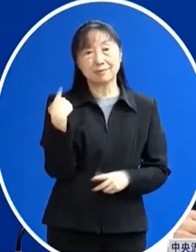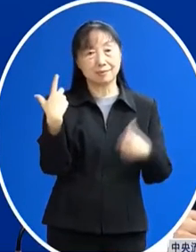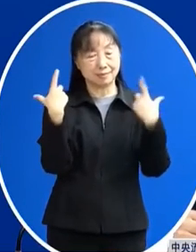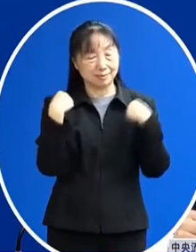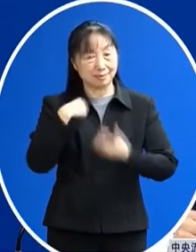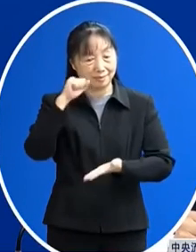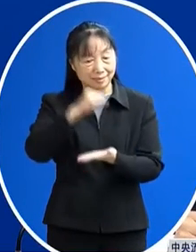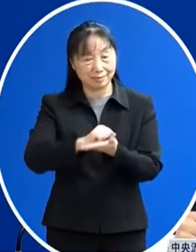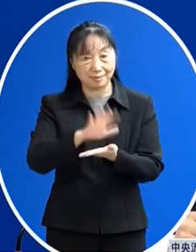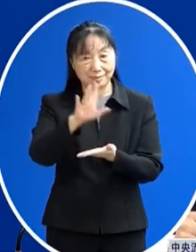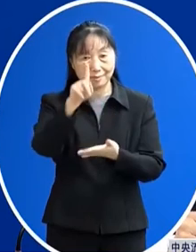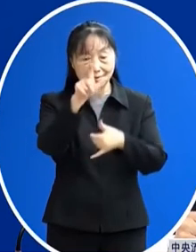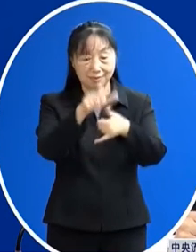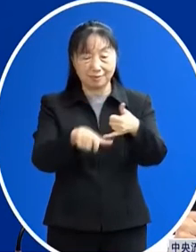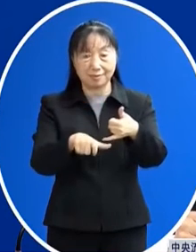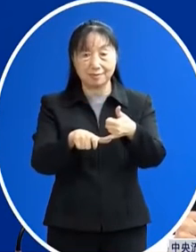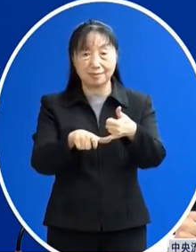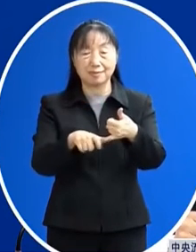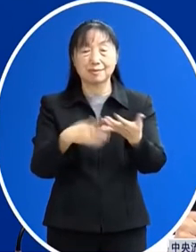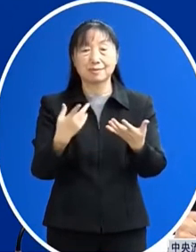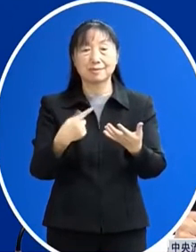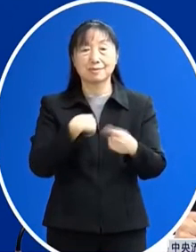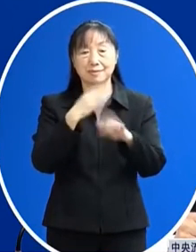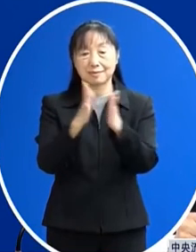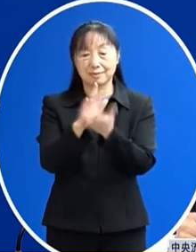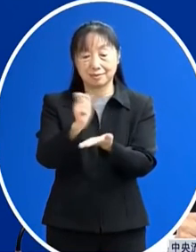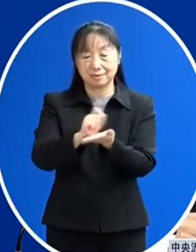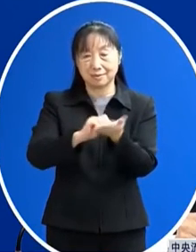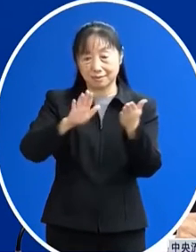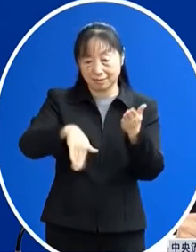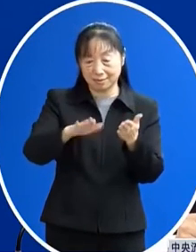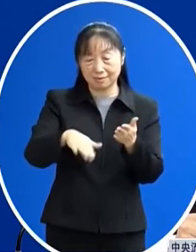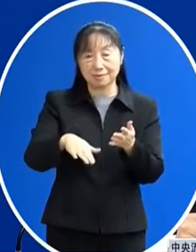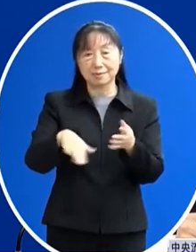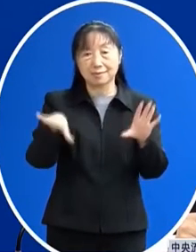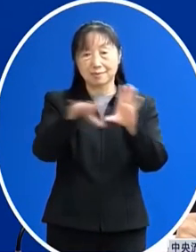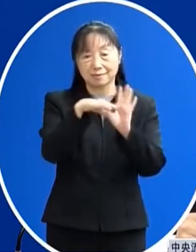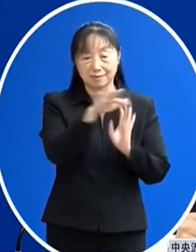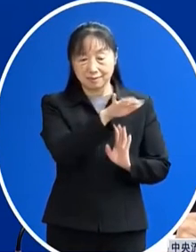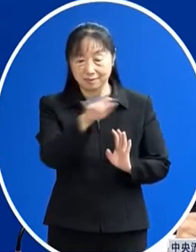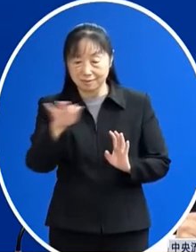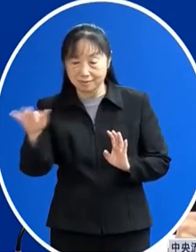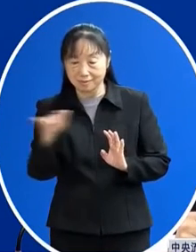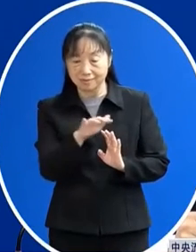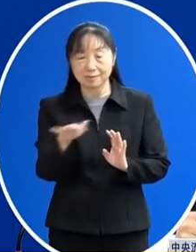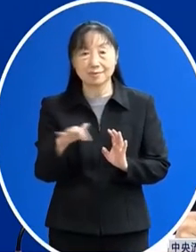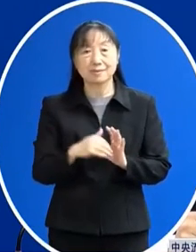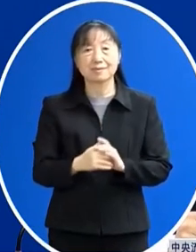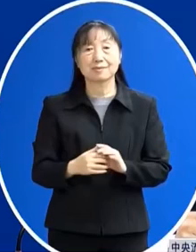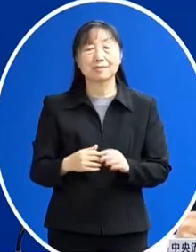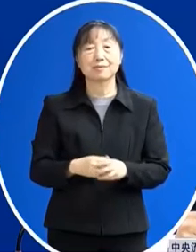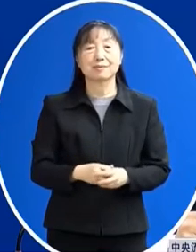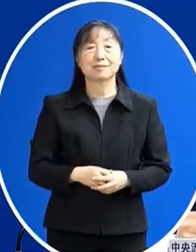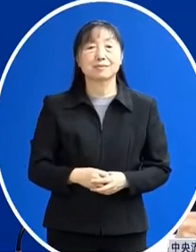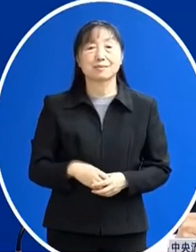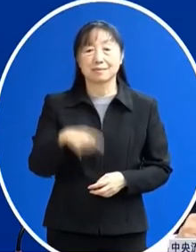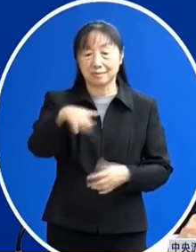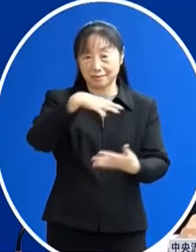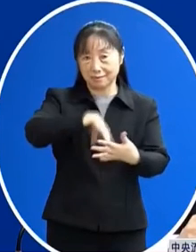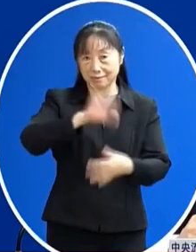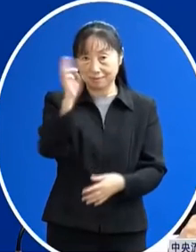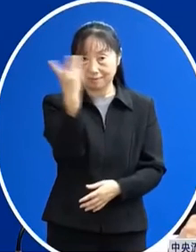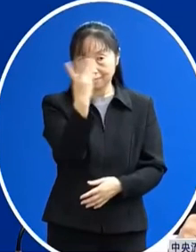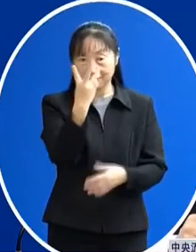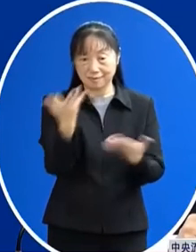在这边的个案 的去向，我们把它写在这个下面的这个文字的部分。其实这里面有三个